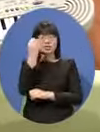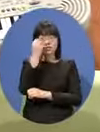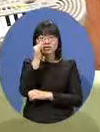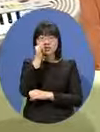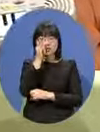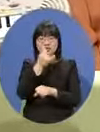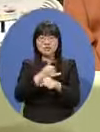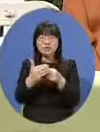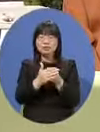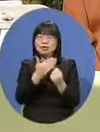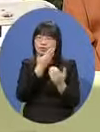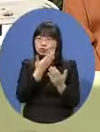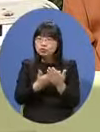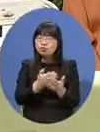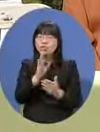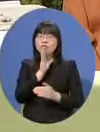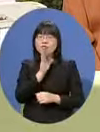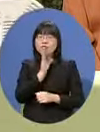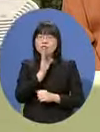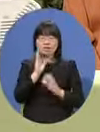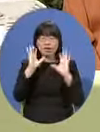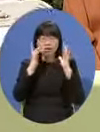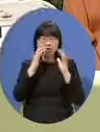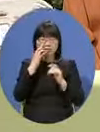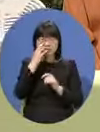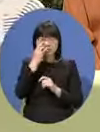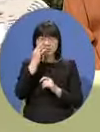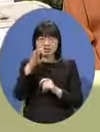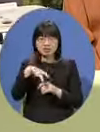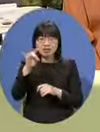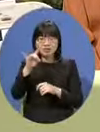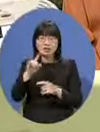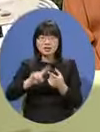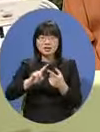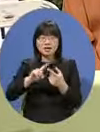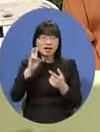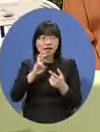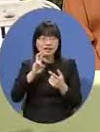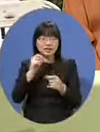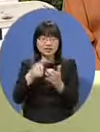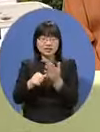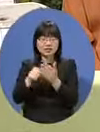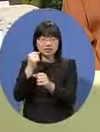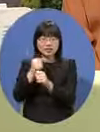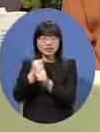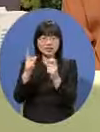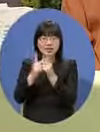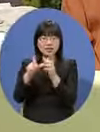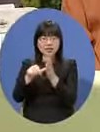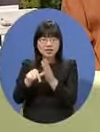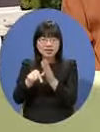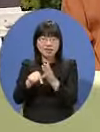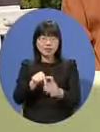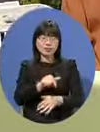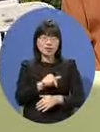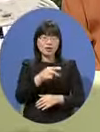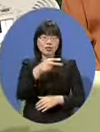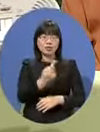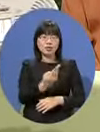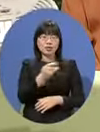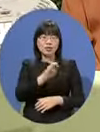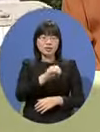때문에 굉장히 중요하고요. 네. 우리 아이들이 처음에 이 악기를 접하게 할 때 도레미파 솔라시도를 일부러 가르칠 필요는